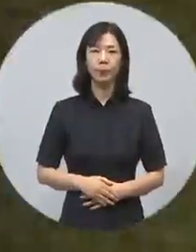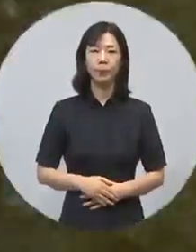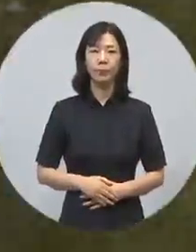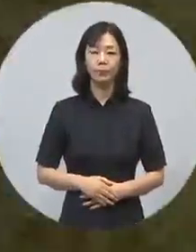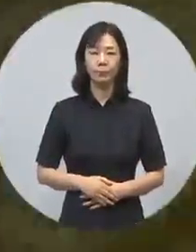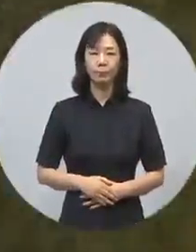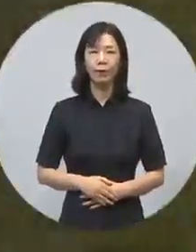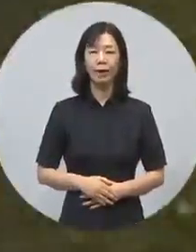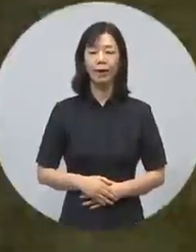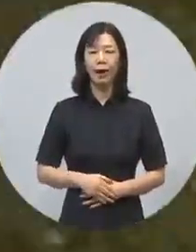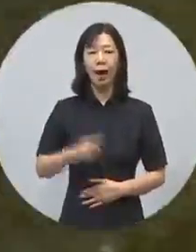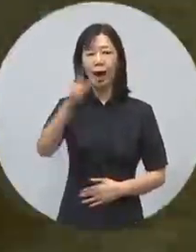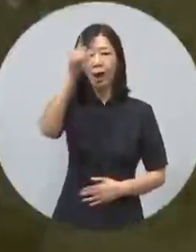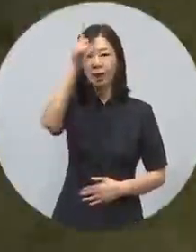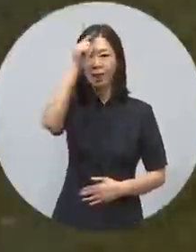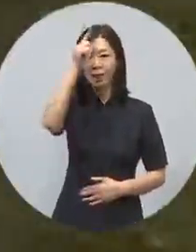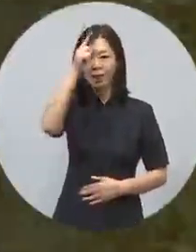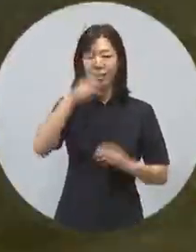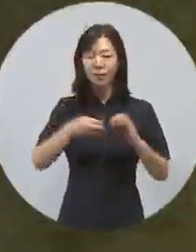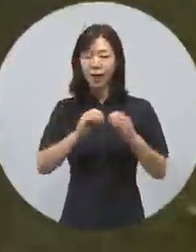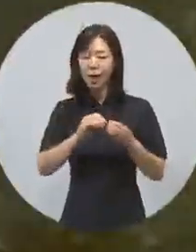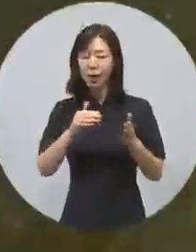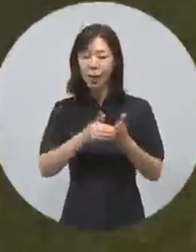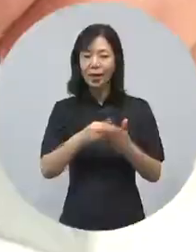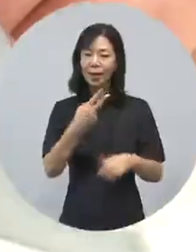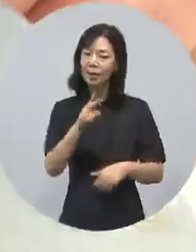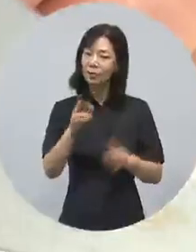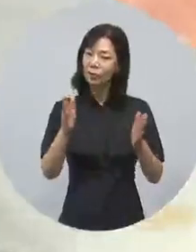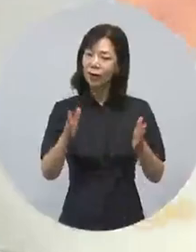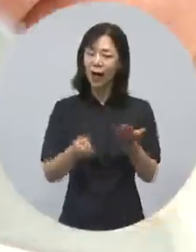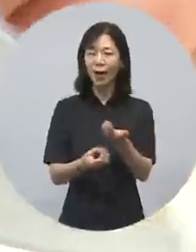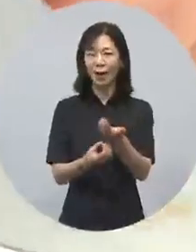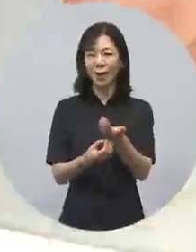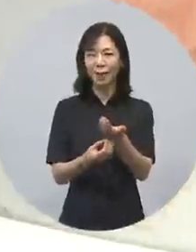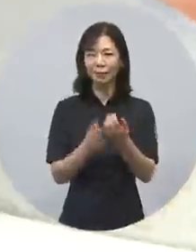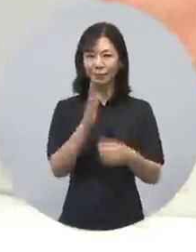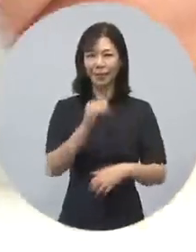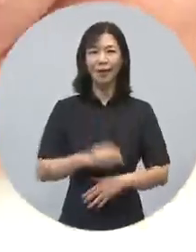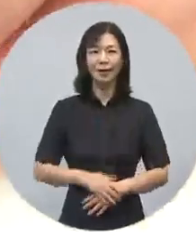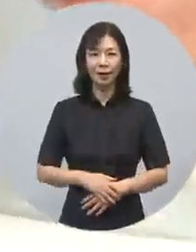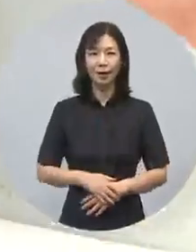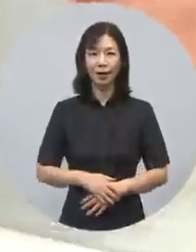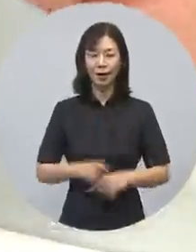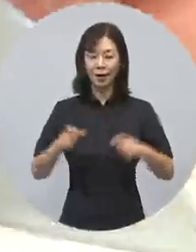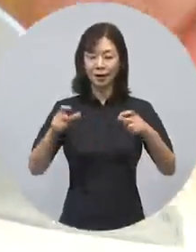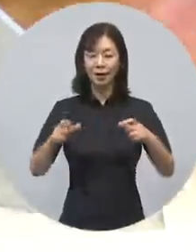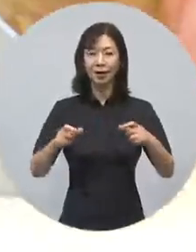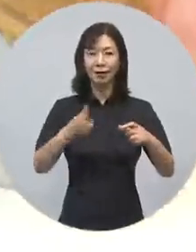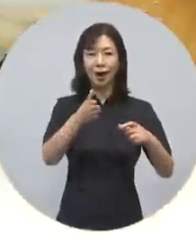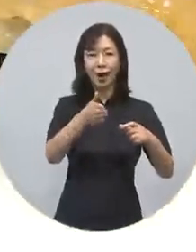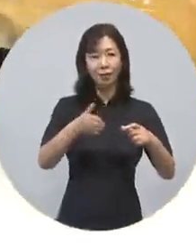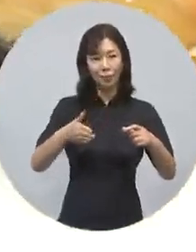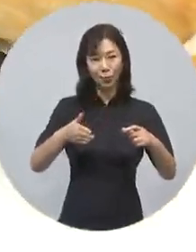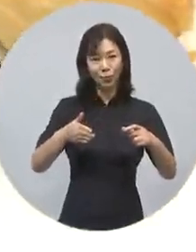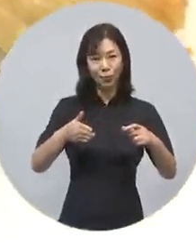全体がきつね色になるまで2分程度揚げ、出来上がりは半分にカットします。